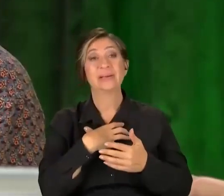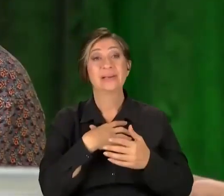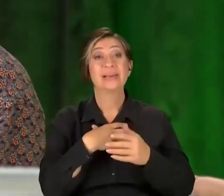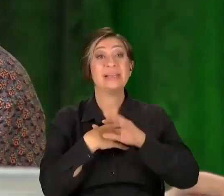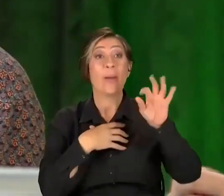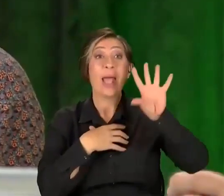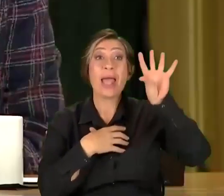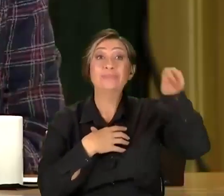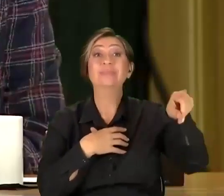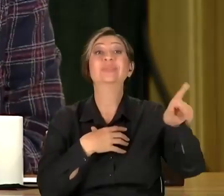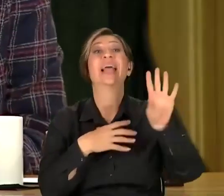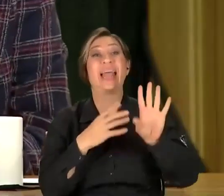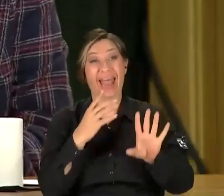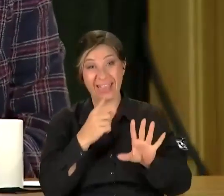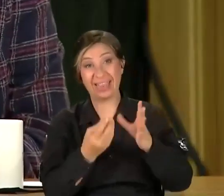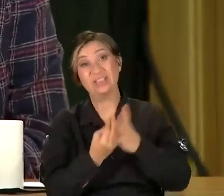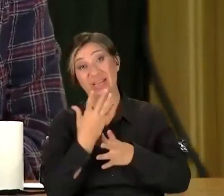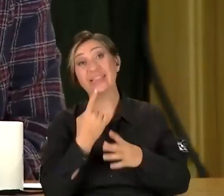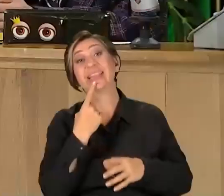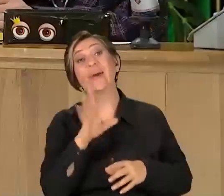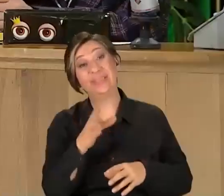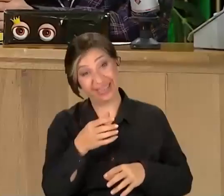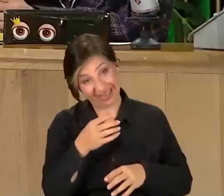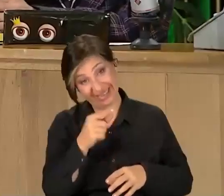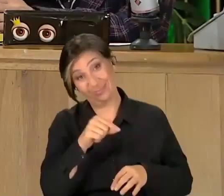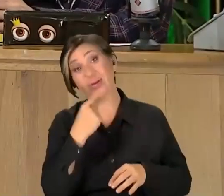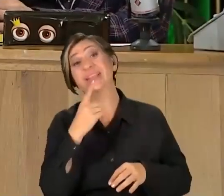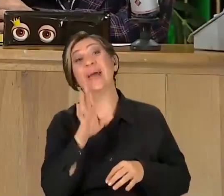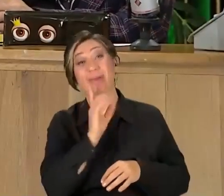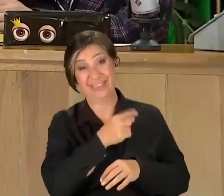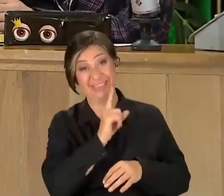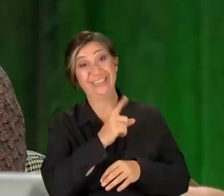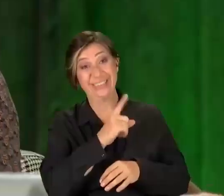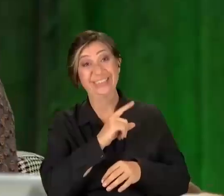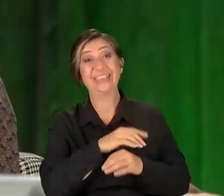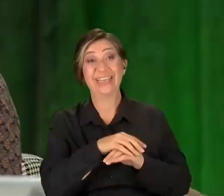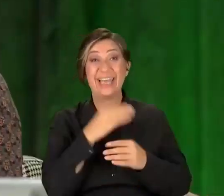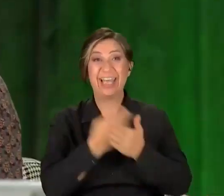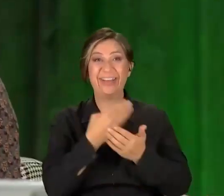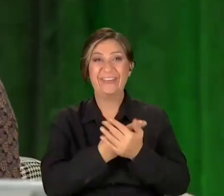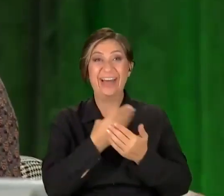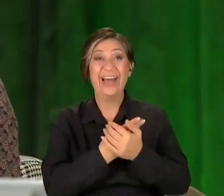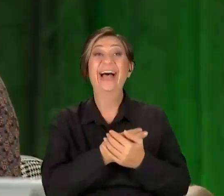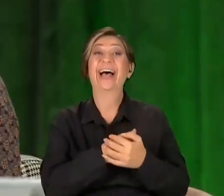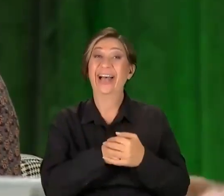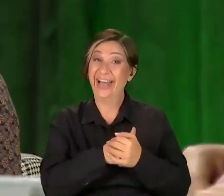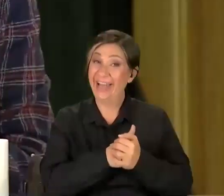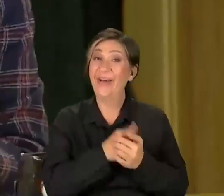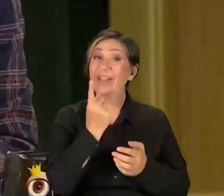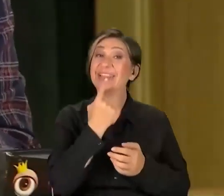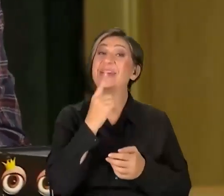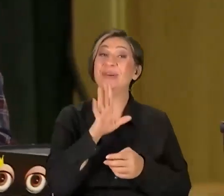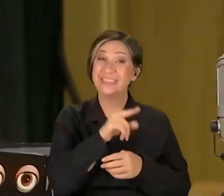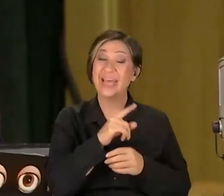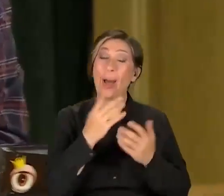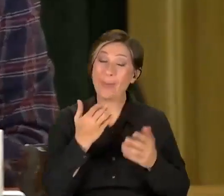Demek ki senden yok, çıkıyormuş. Hayır, öyle demeyelim de. Öyle diyemezsin tabii şimdi. Şimdi öyle diyemez. Ya hayır, şimdi öyle diyemez. Eyvahlar olsun. Hayır, tabii ki öyle diyemezsin